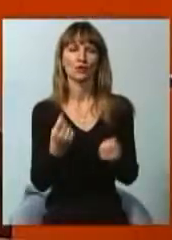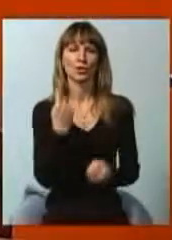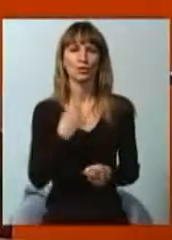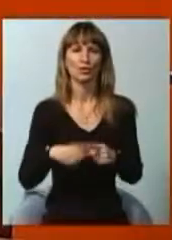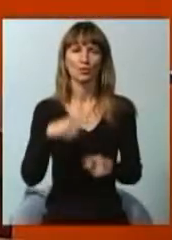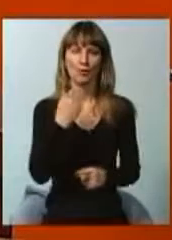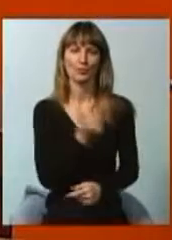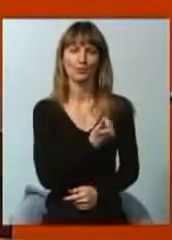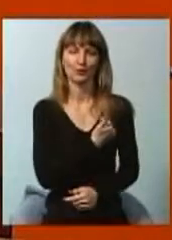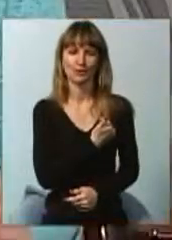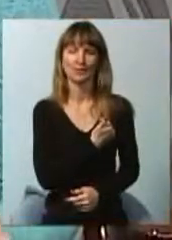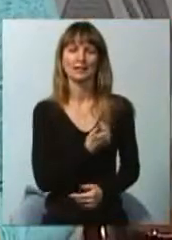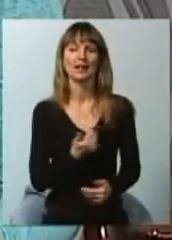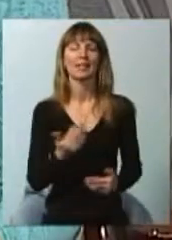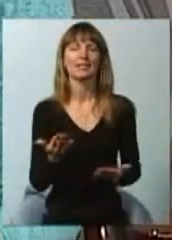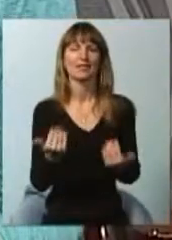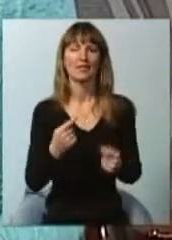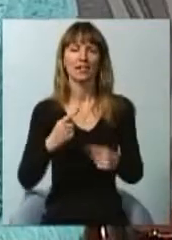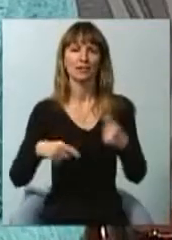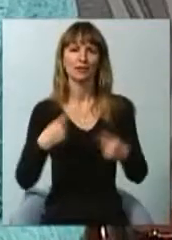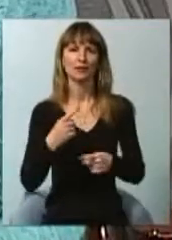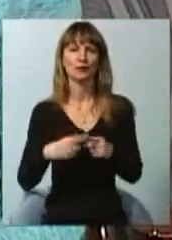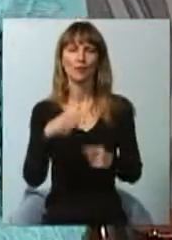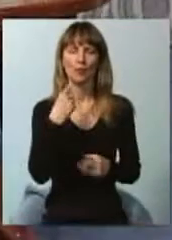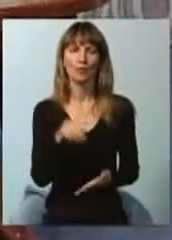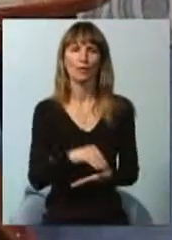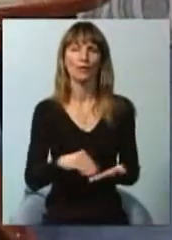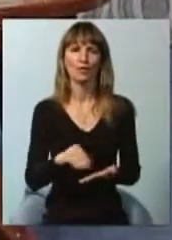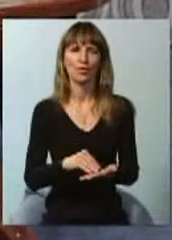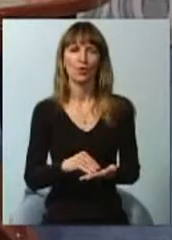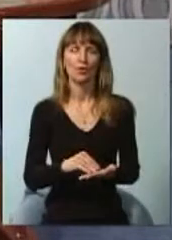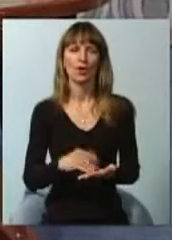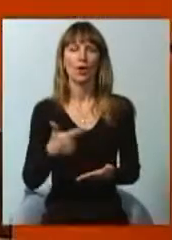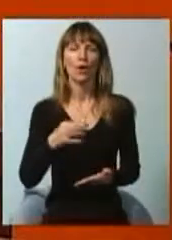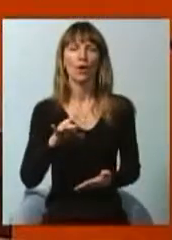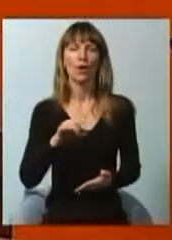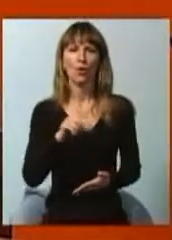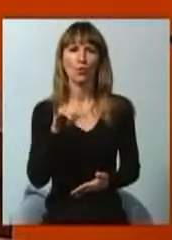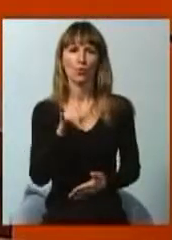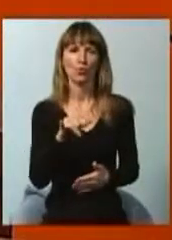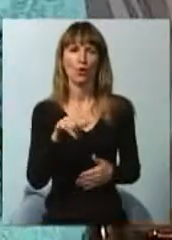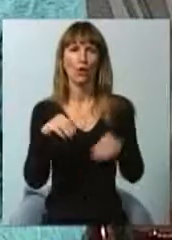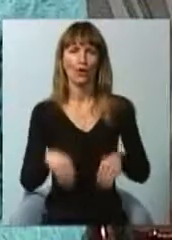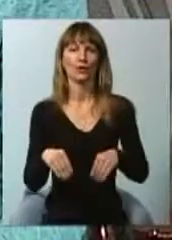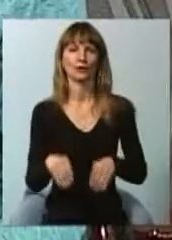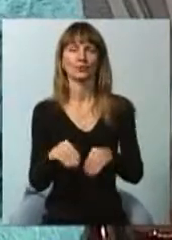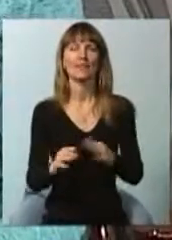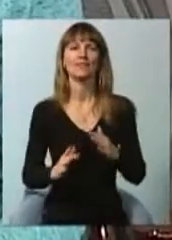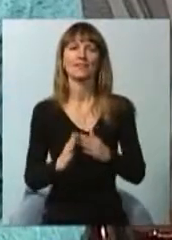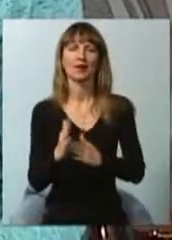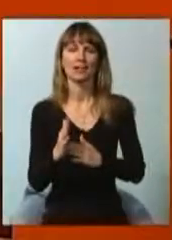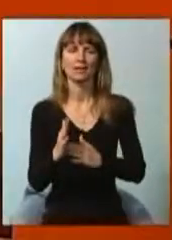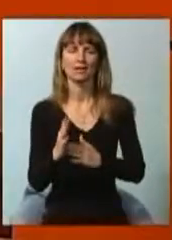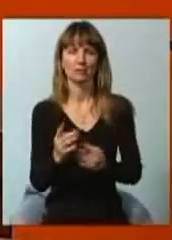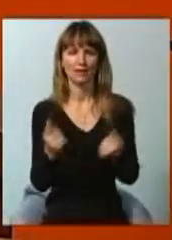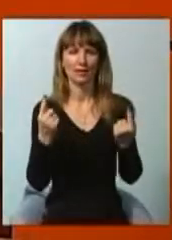Хочеш? Давай наступну скоромовку, друзі, повторюйте. Горох у городі. Горох у городі. Виріс